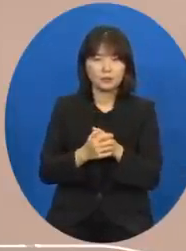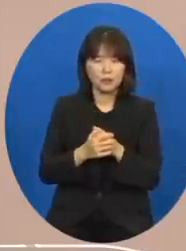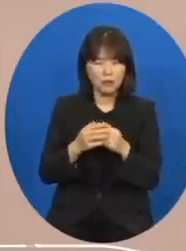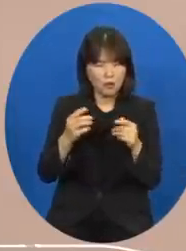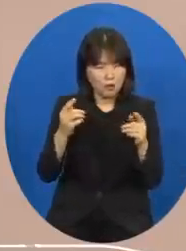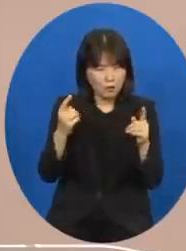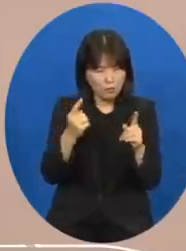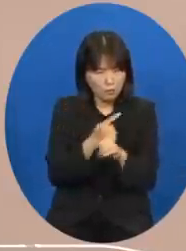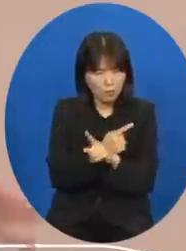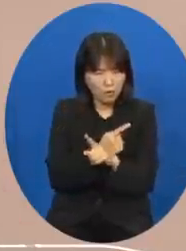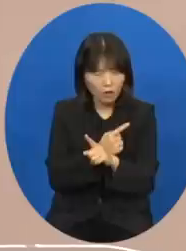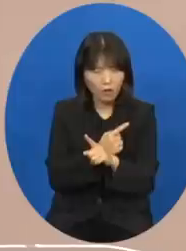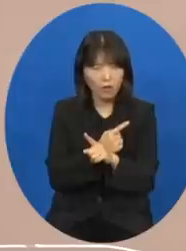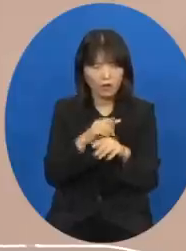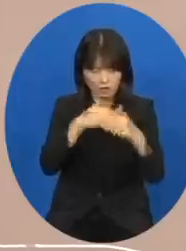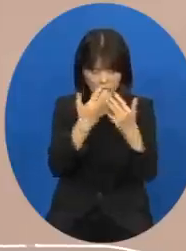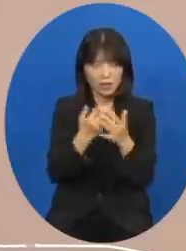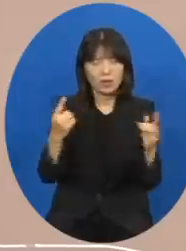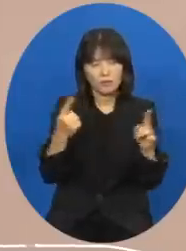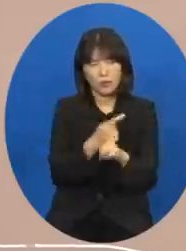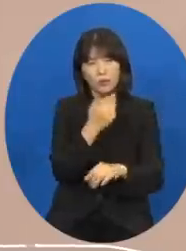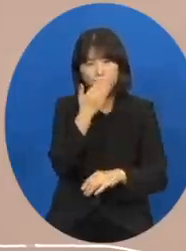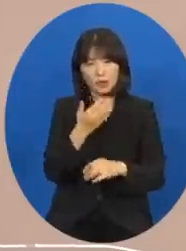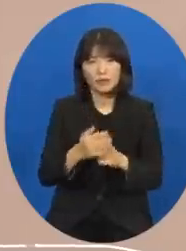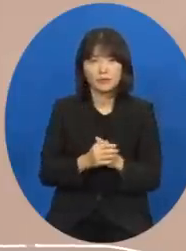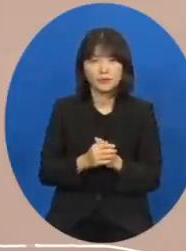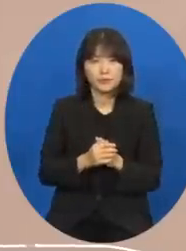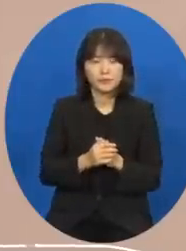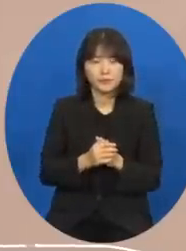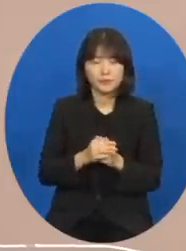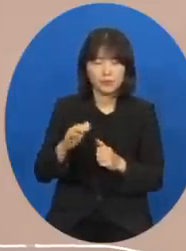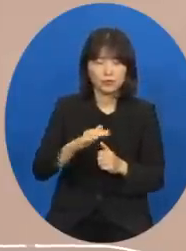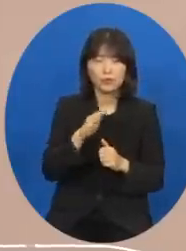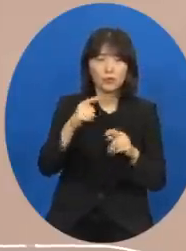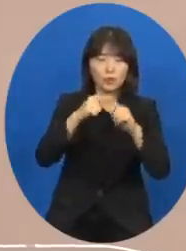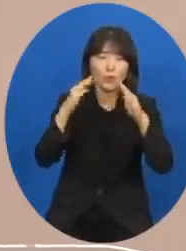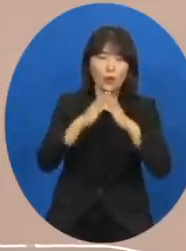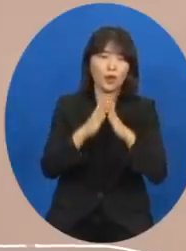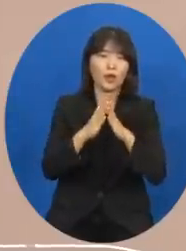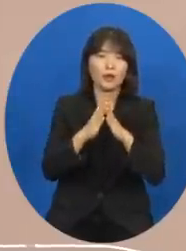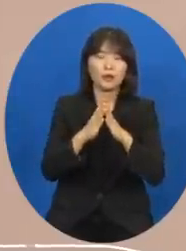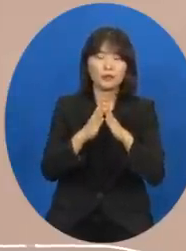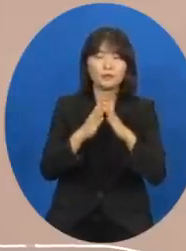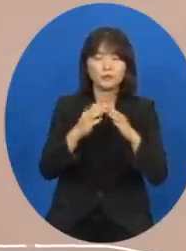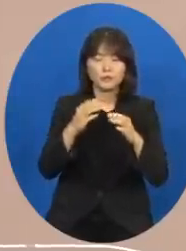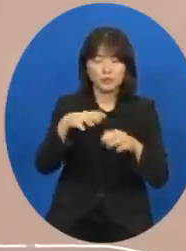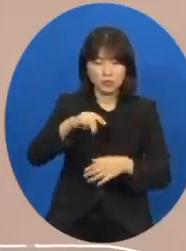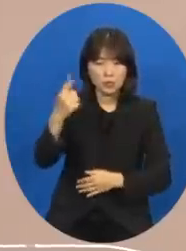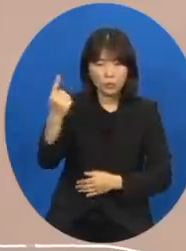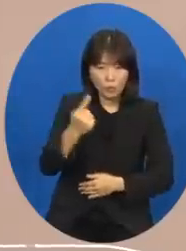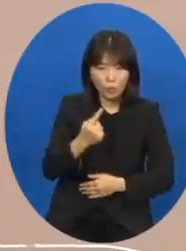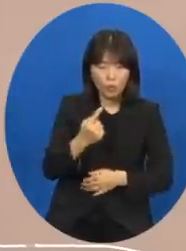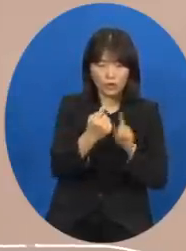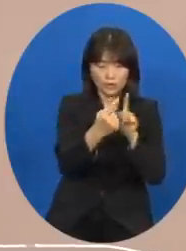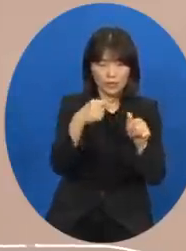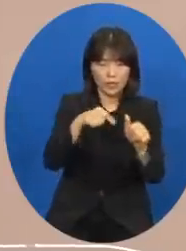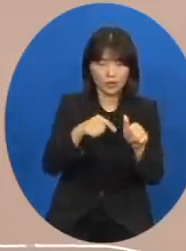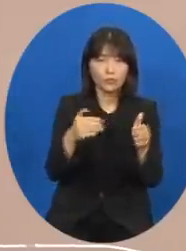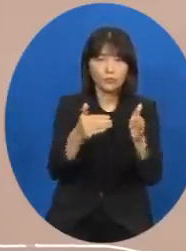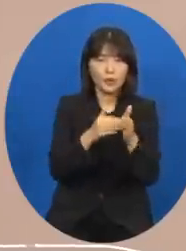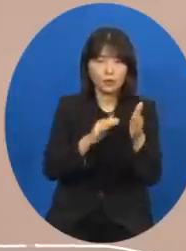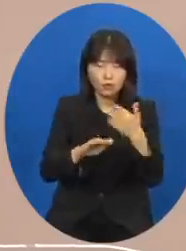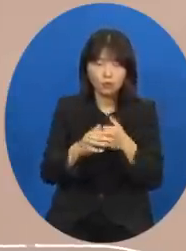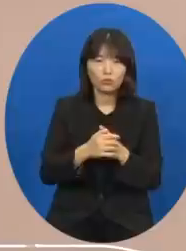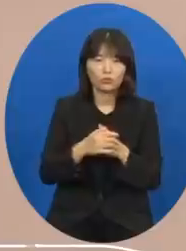사람이 없어요. 우리 교회 새가족 1:1 양육 과정을 마치고 어느 새가족 한 분이 교회